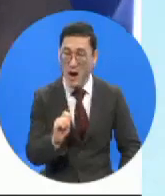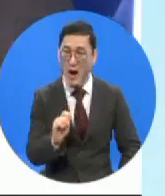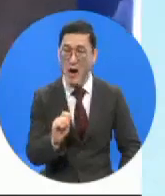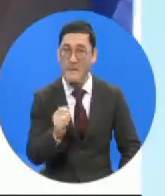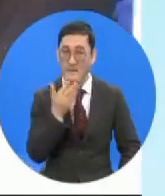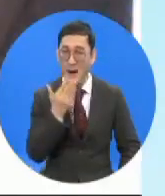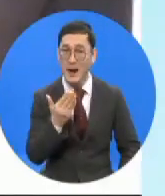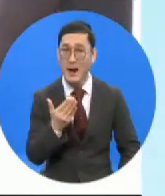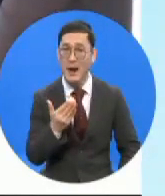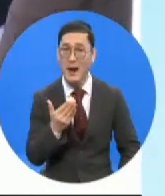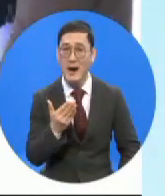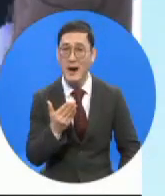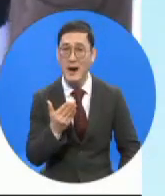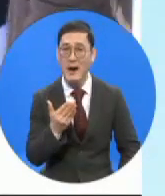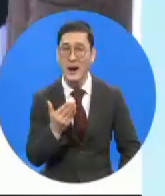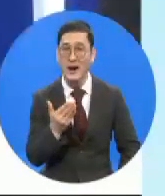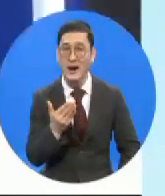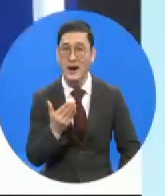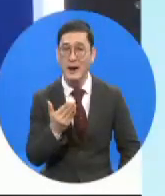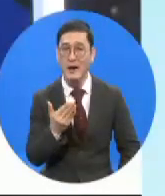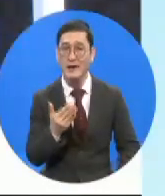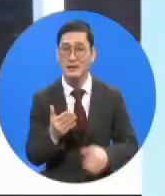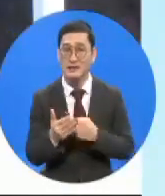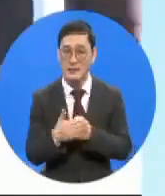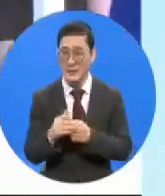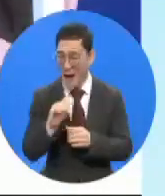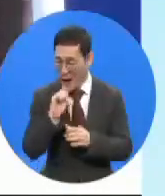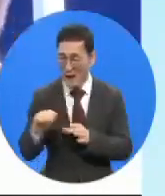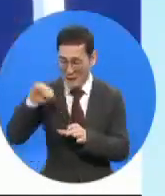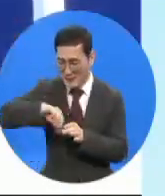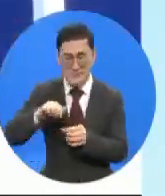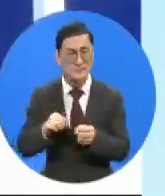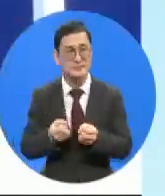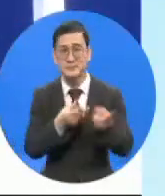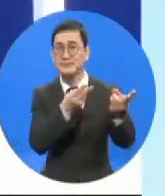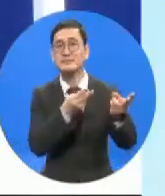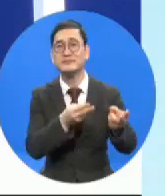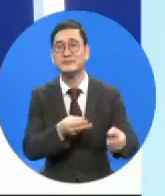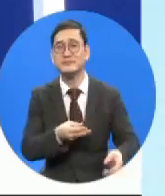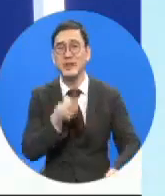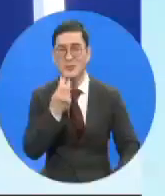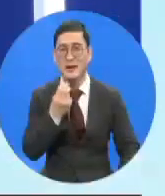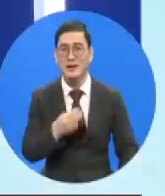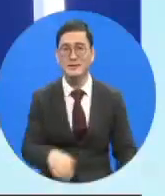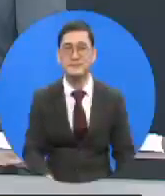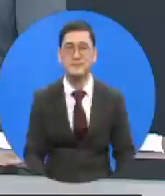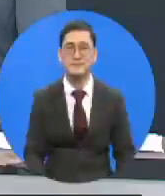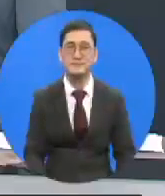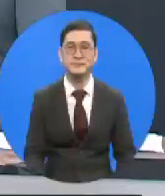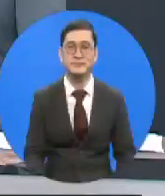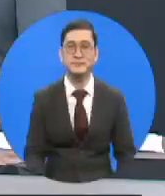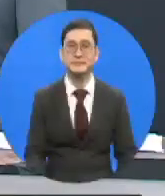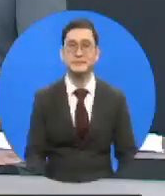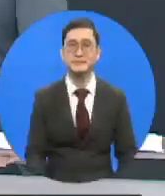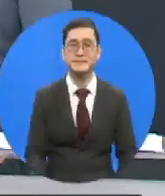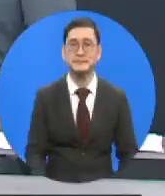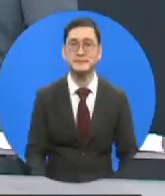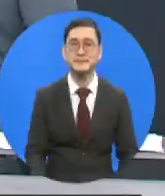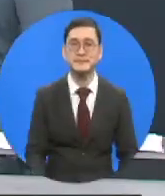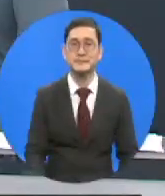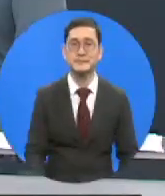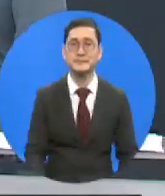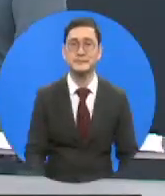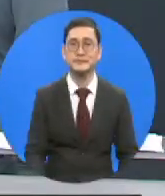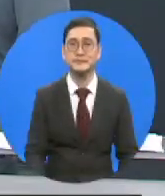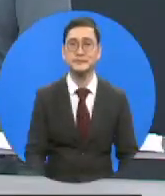상황이기 때문에 네. 그런 부분이 좀 효율적일 수는 있는 검사법이죠. 효율적일 수는 있는데 불특정 다수를 검사하다 보면요, 교수님.